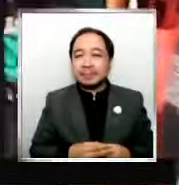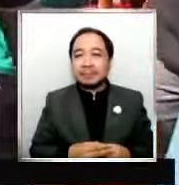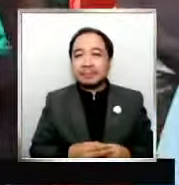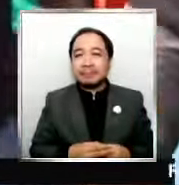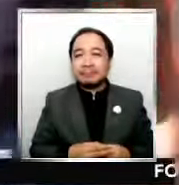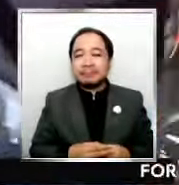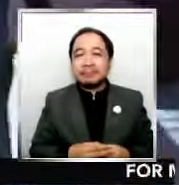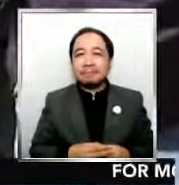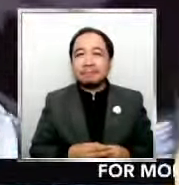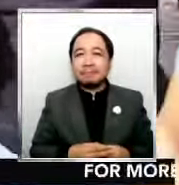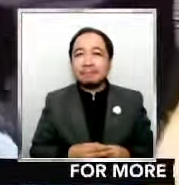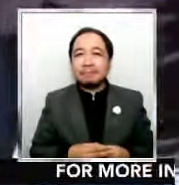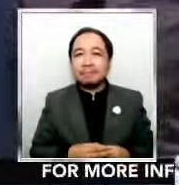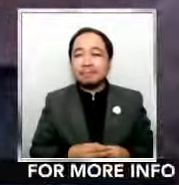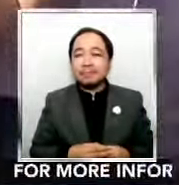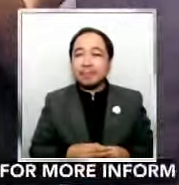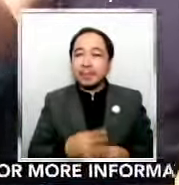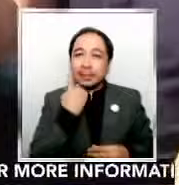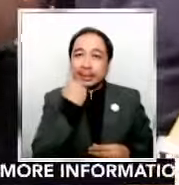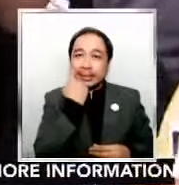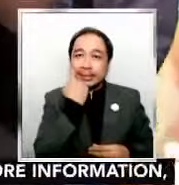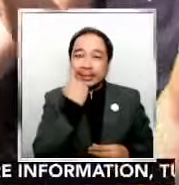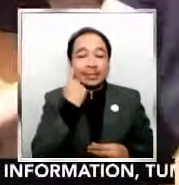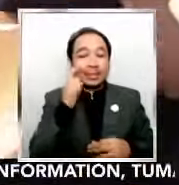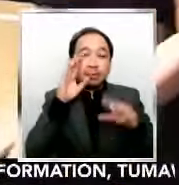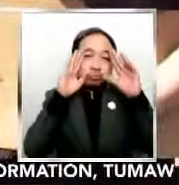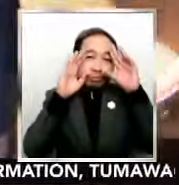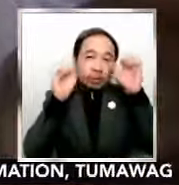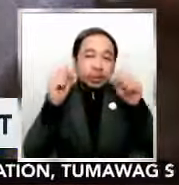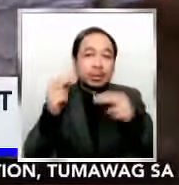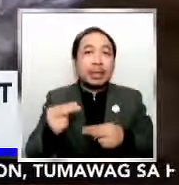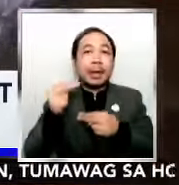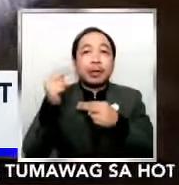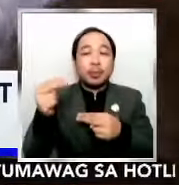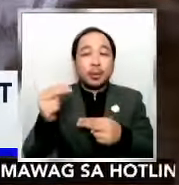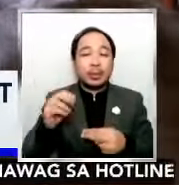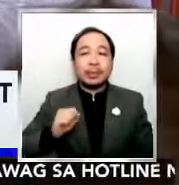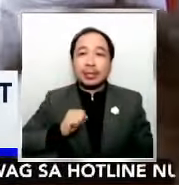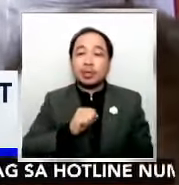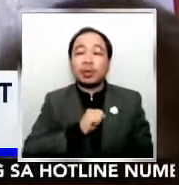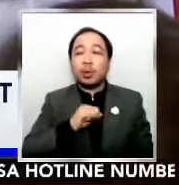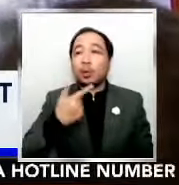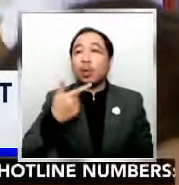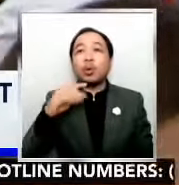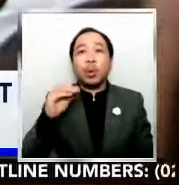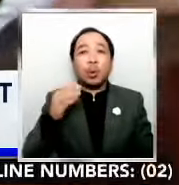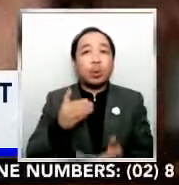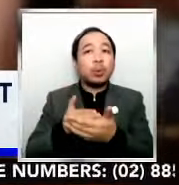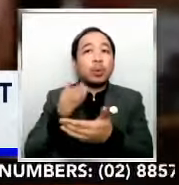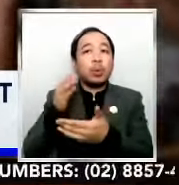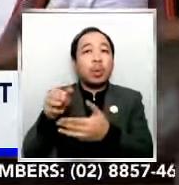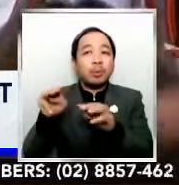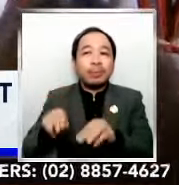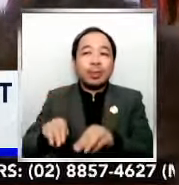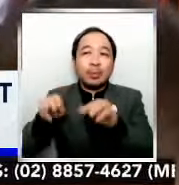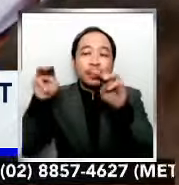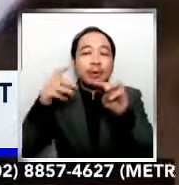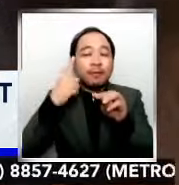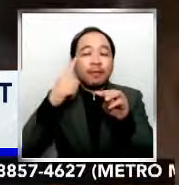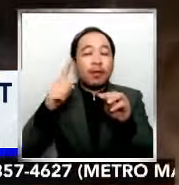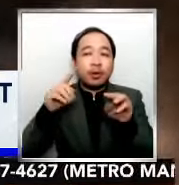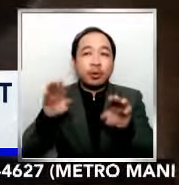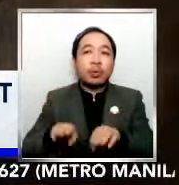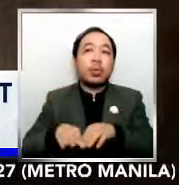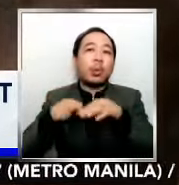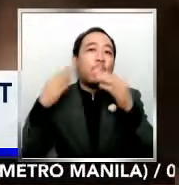Nasa Malabon City kanina ang presidential aspirant na si Senador Bongo para pasinayaan ang Malasakit Center sa San Lorenzo Ruiz